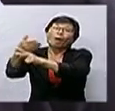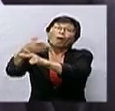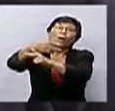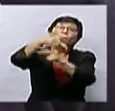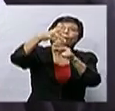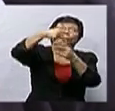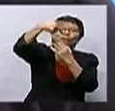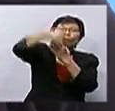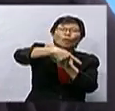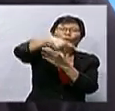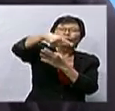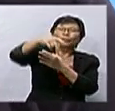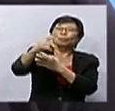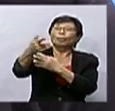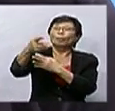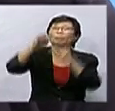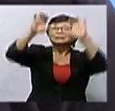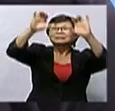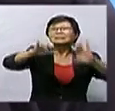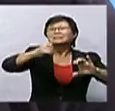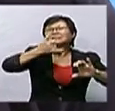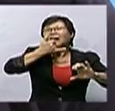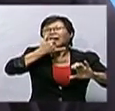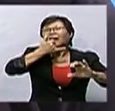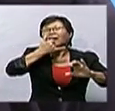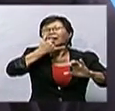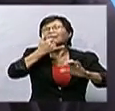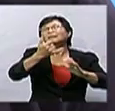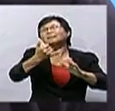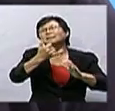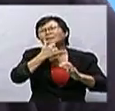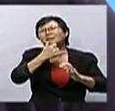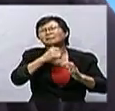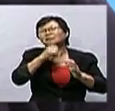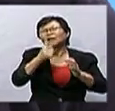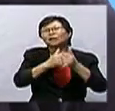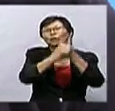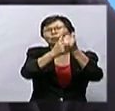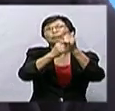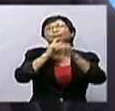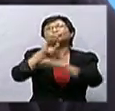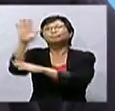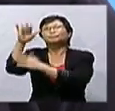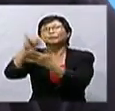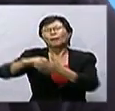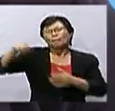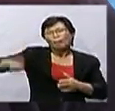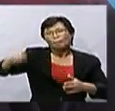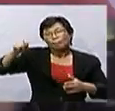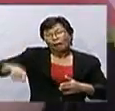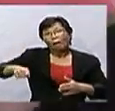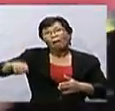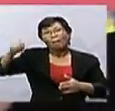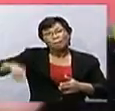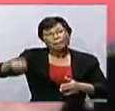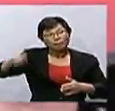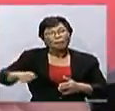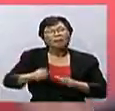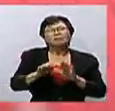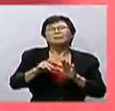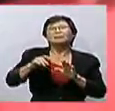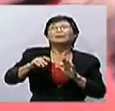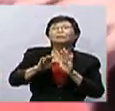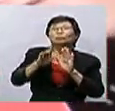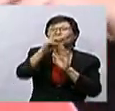program podium mengikut cara yang salah dan menyalahi perjanjian yang sepatutnya. Mahkamah Kuala Lumpur menolak saman berkenaan atas alasan pihak